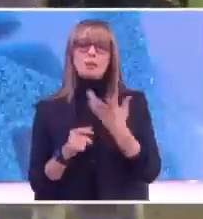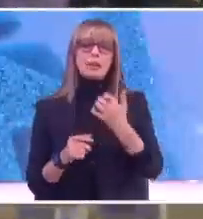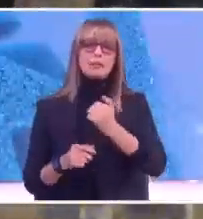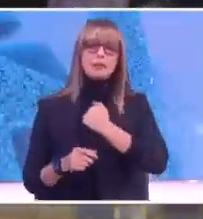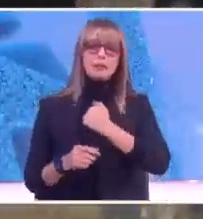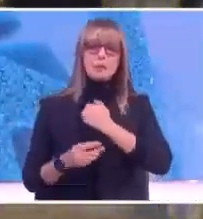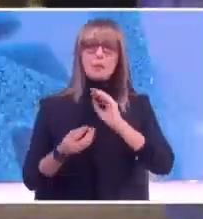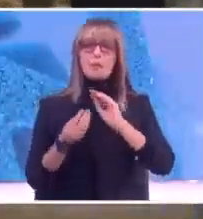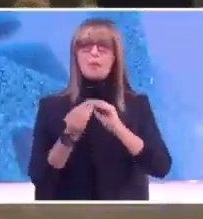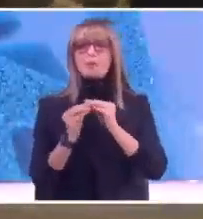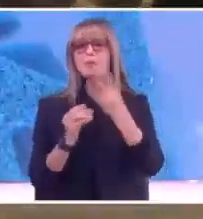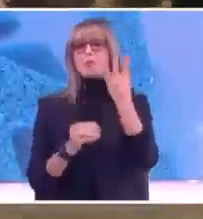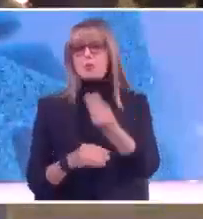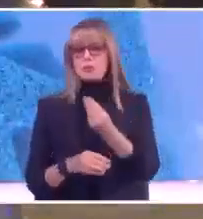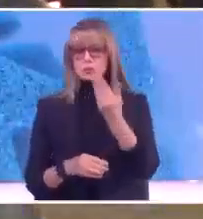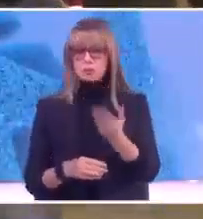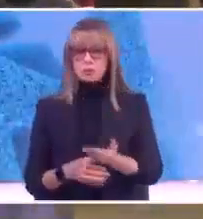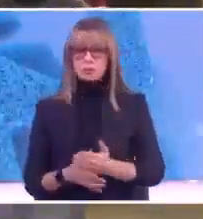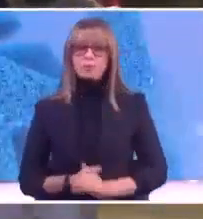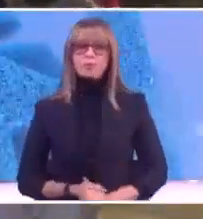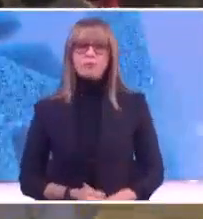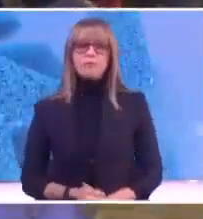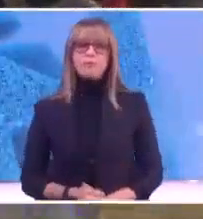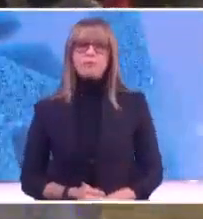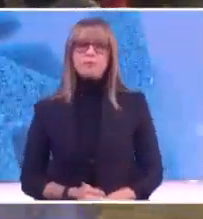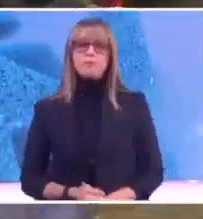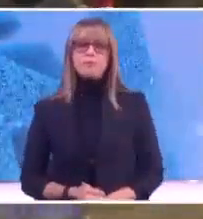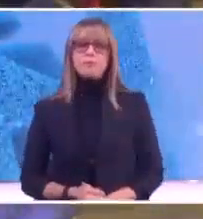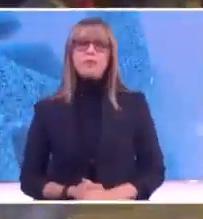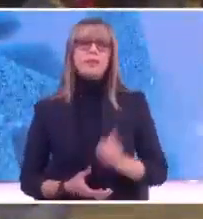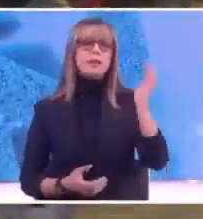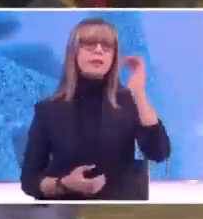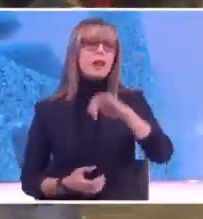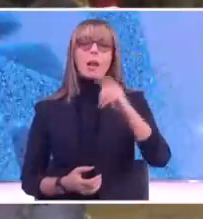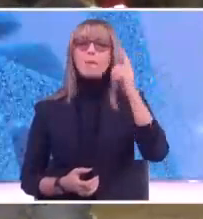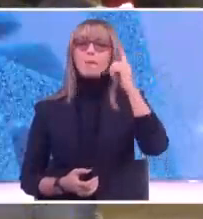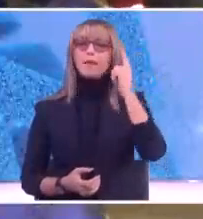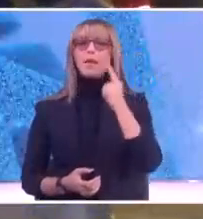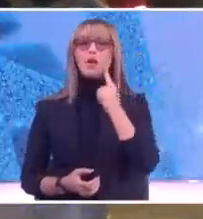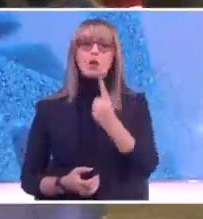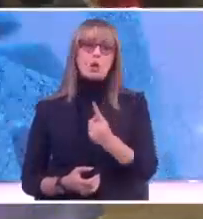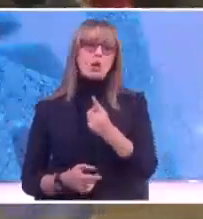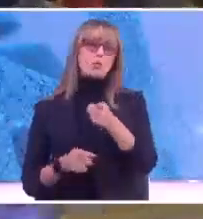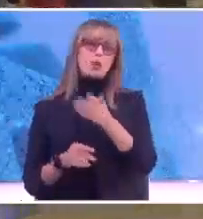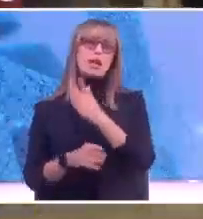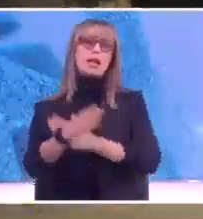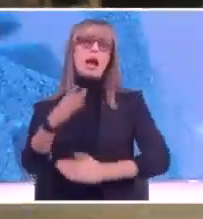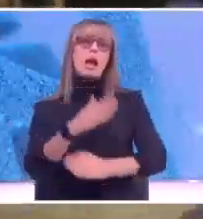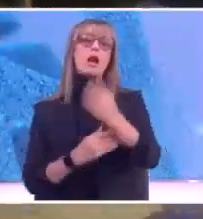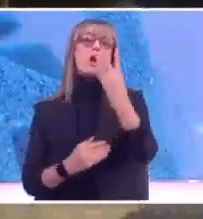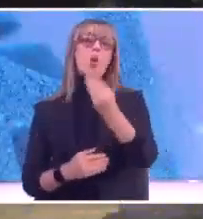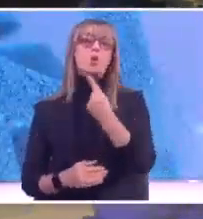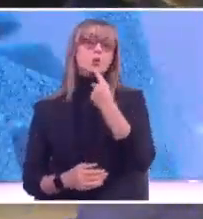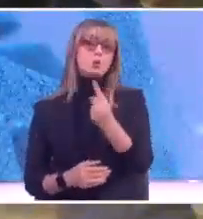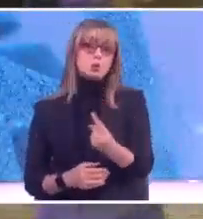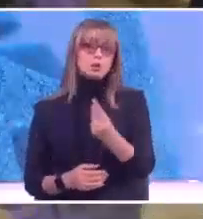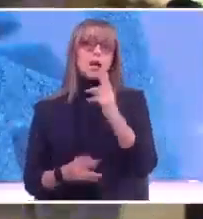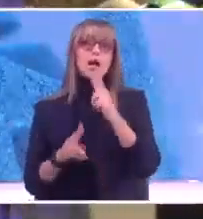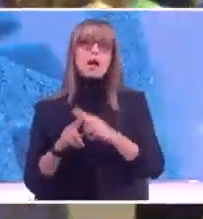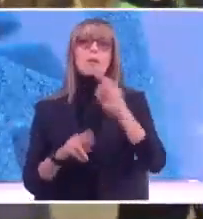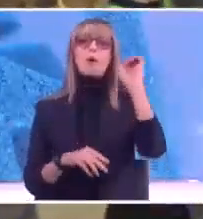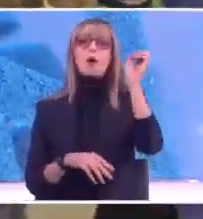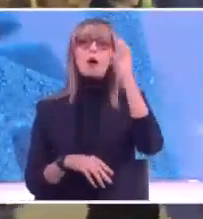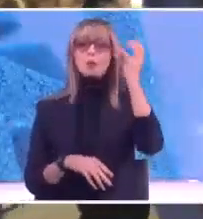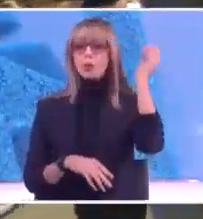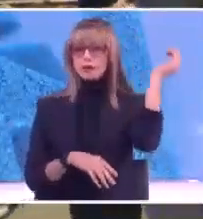sıkıntılı bir durum söz konusu oldu ve gelen bilgiler, ilk bilgiler yaralılar olduğu yönündeydi. Hemen ambulanslar